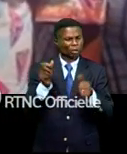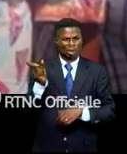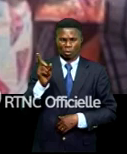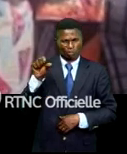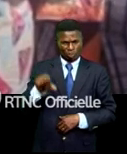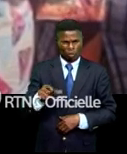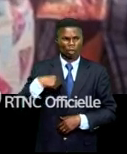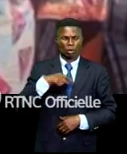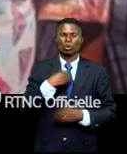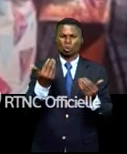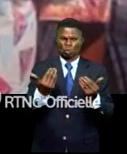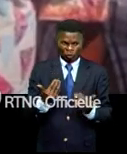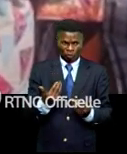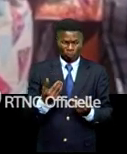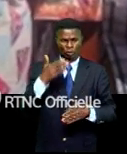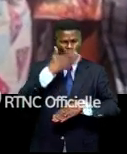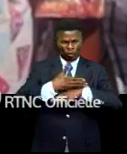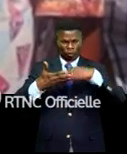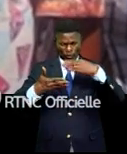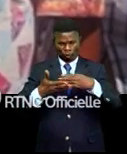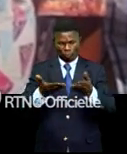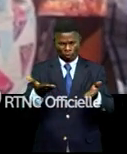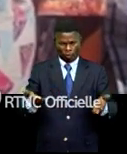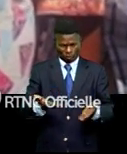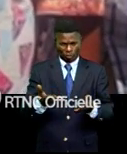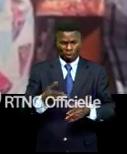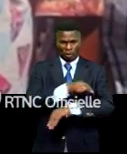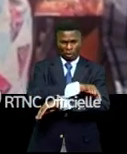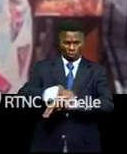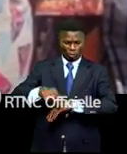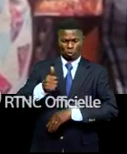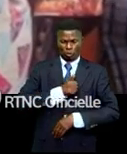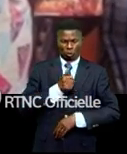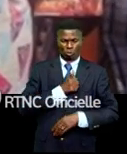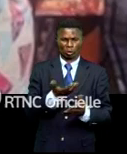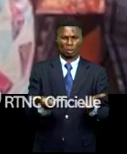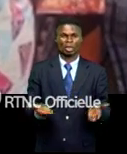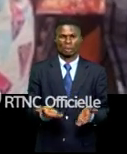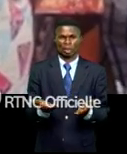Nous avons voulu assez qu'on construise notre propre bureau